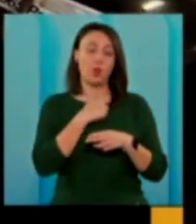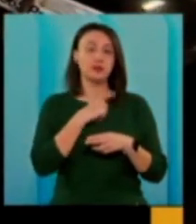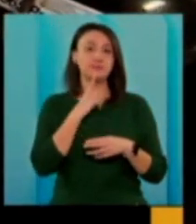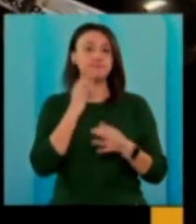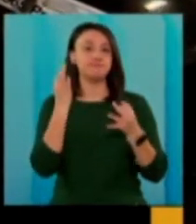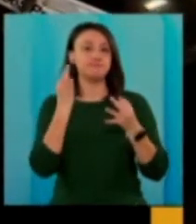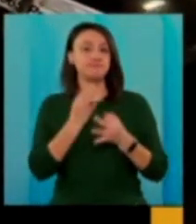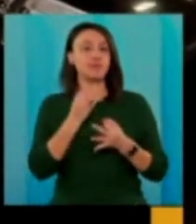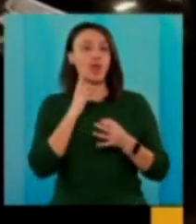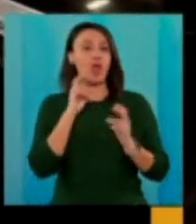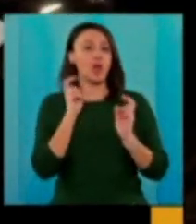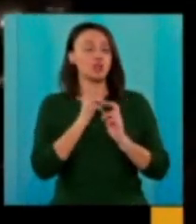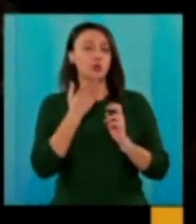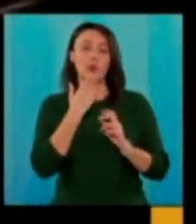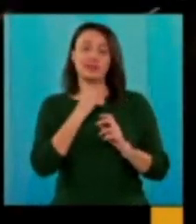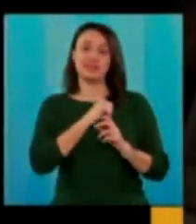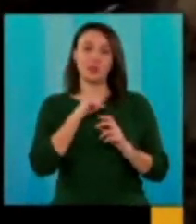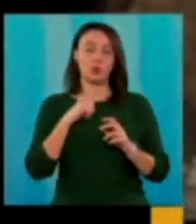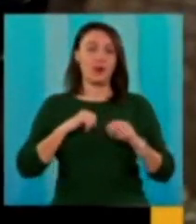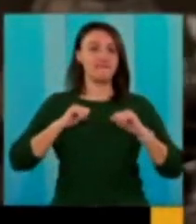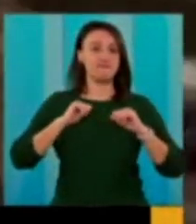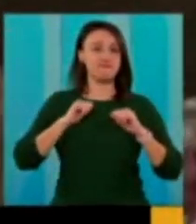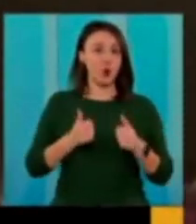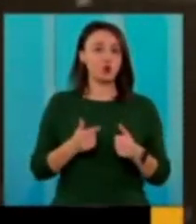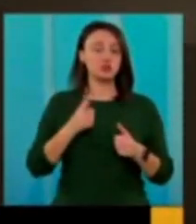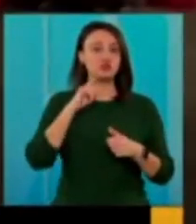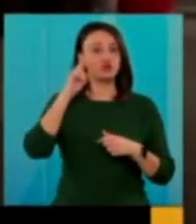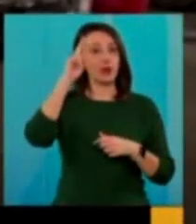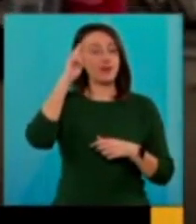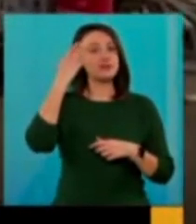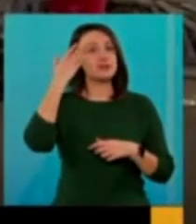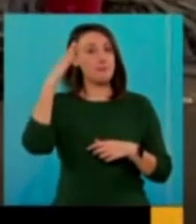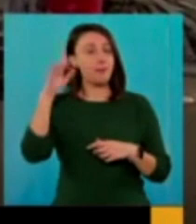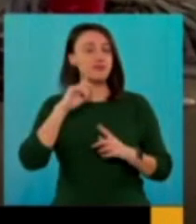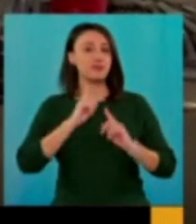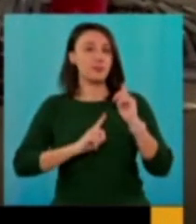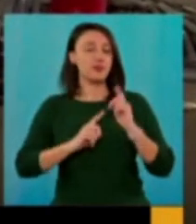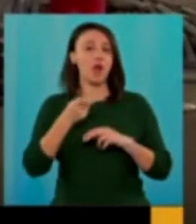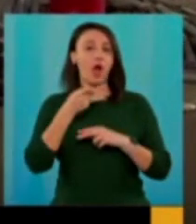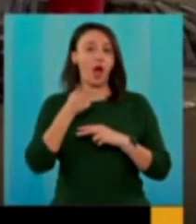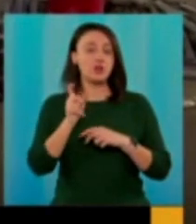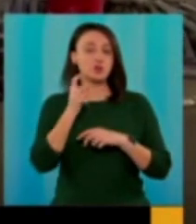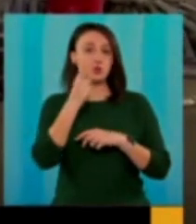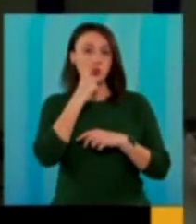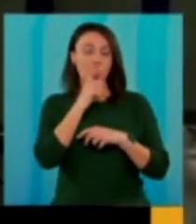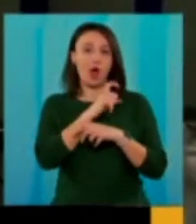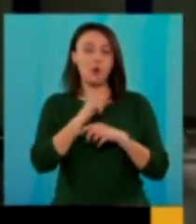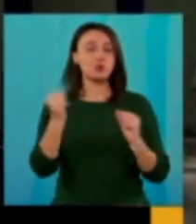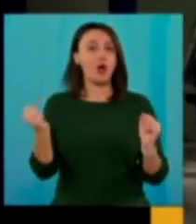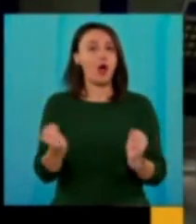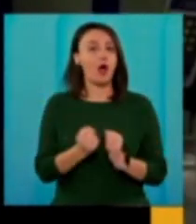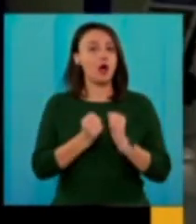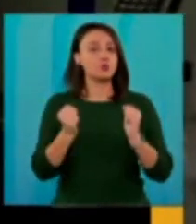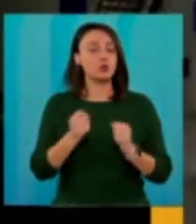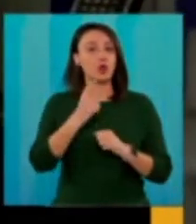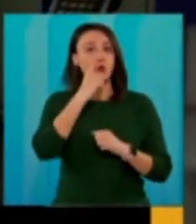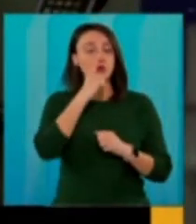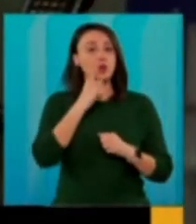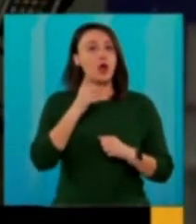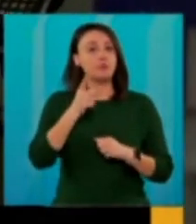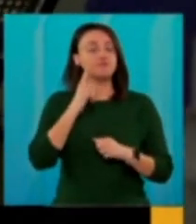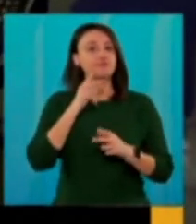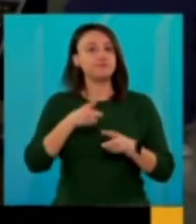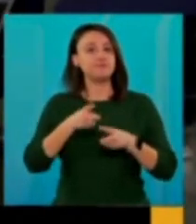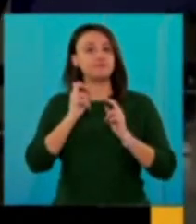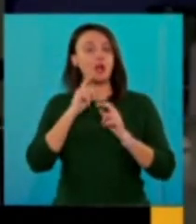energiei acesta nu este singurul efort al Germaniei de a scăpa de dependența de gazul rusesc din cauza actiunilor rusești din Ucraina guvernul a